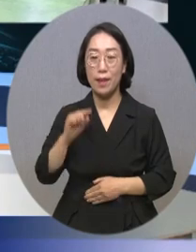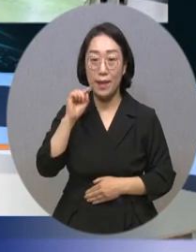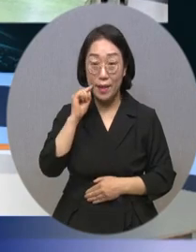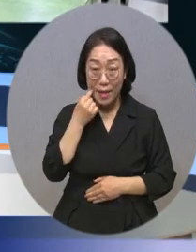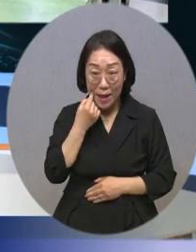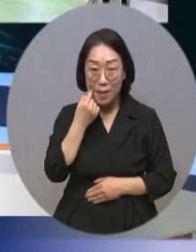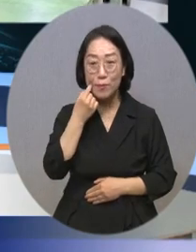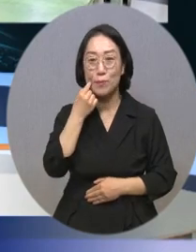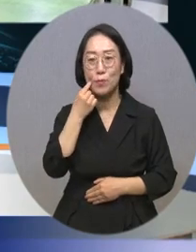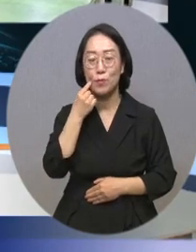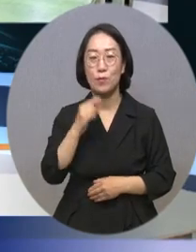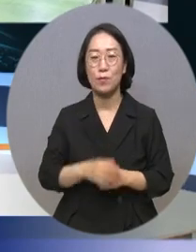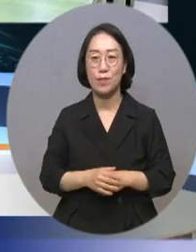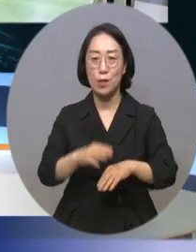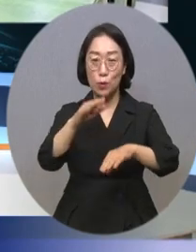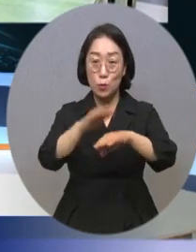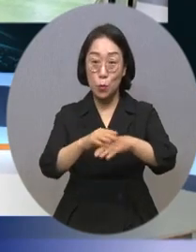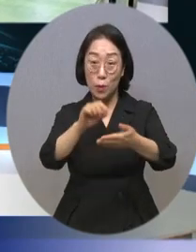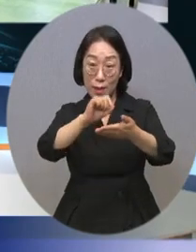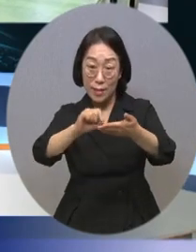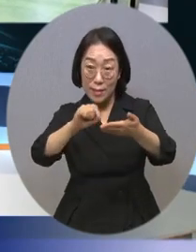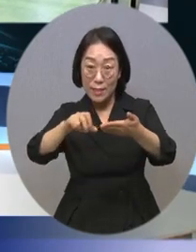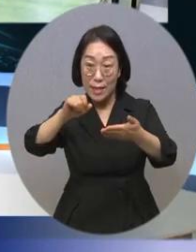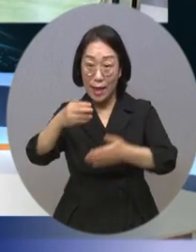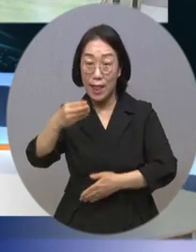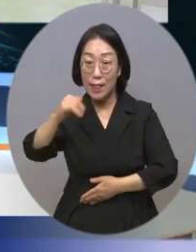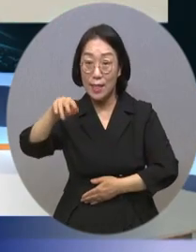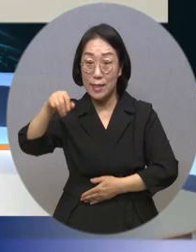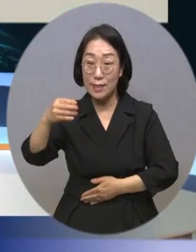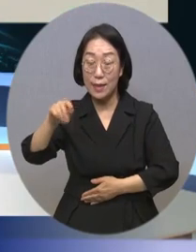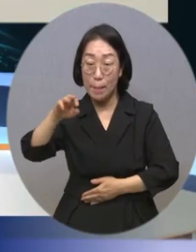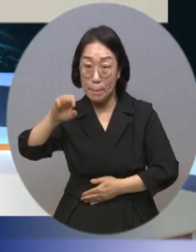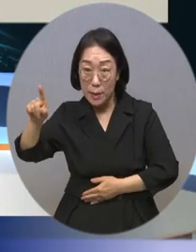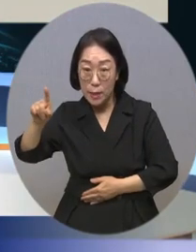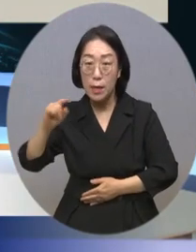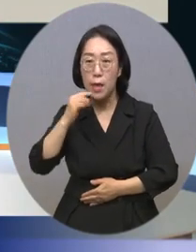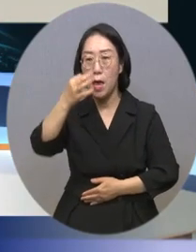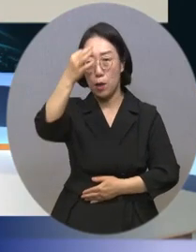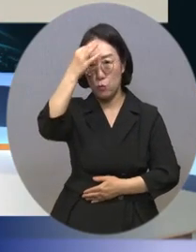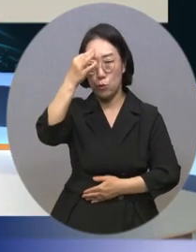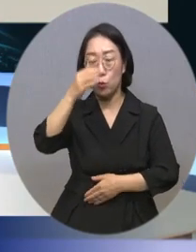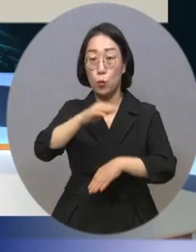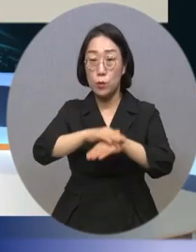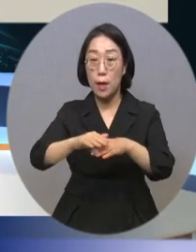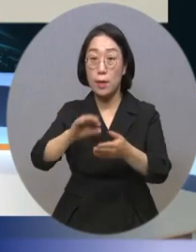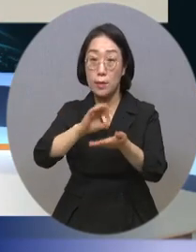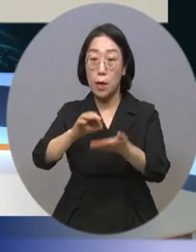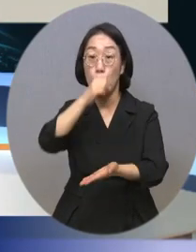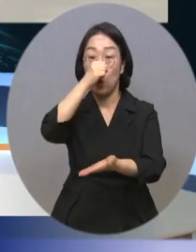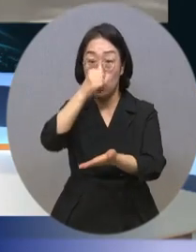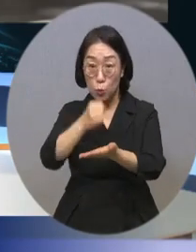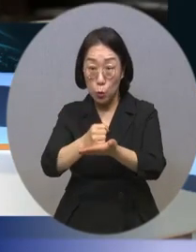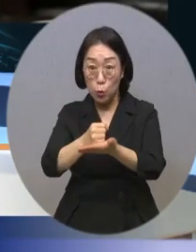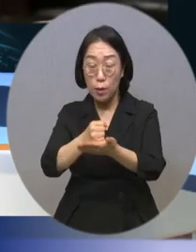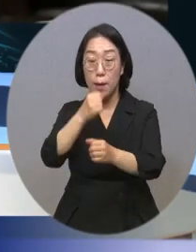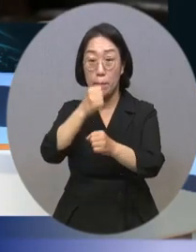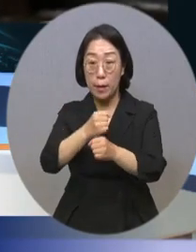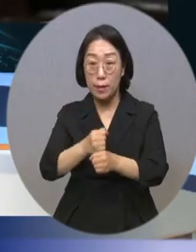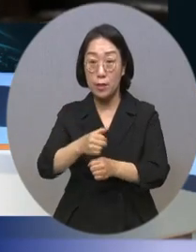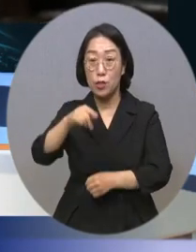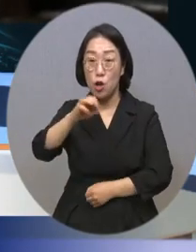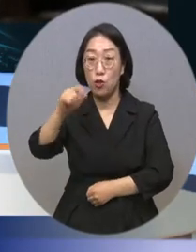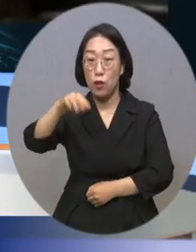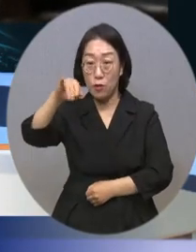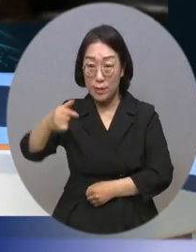아름다움을 표현한 손글씨 캘리그라피로 예술성과 실용성을 선보이는 정덕신 작가를 이소영